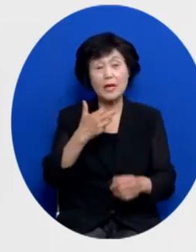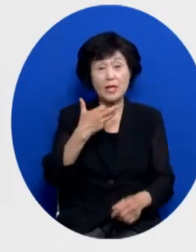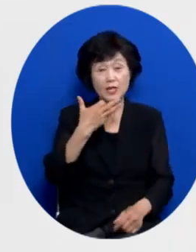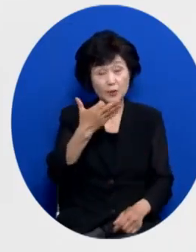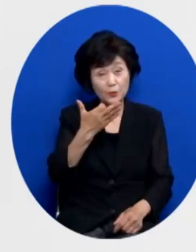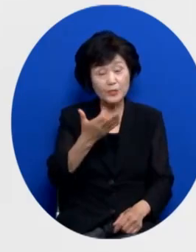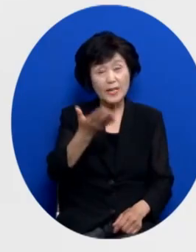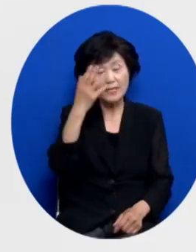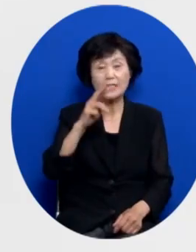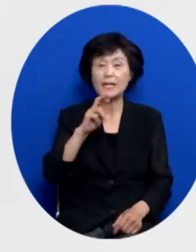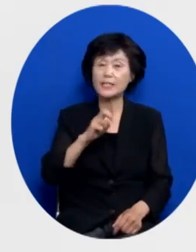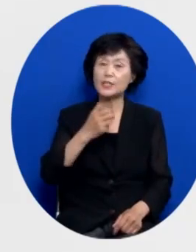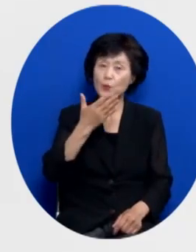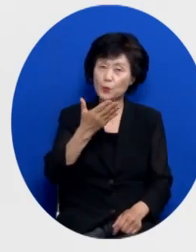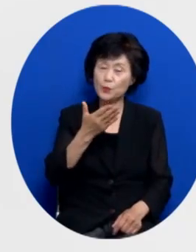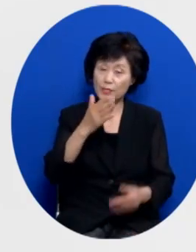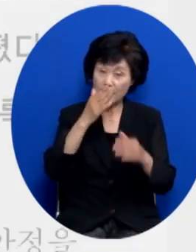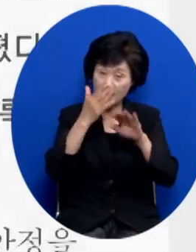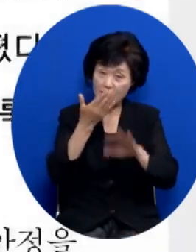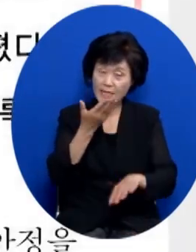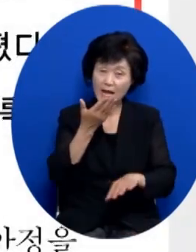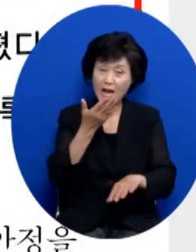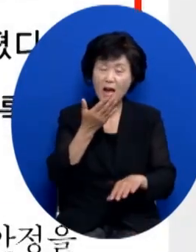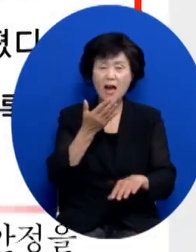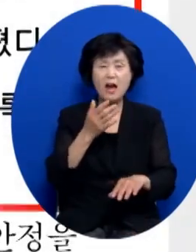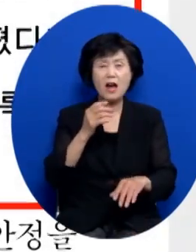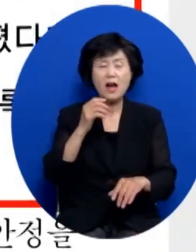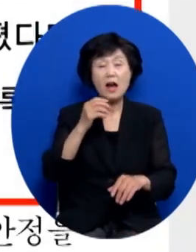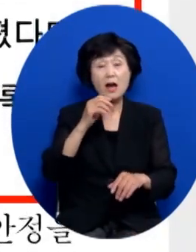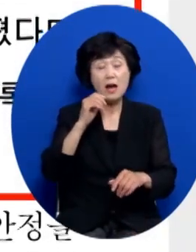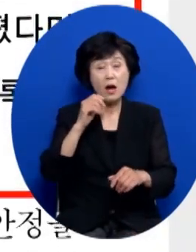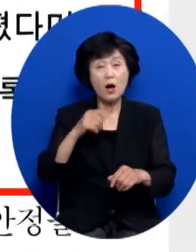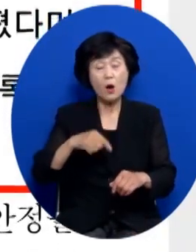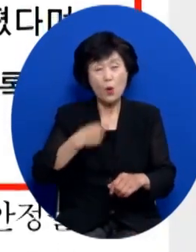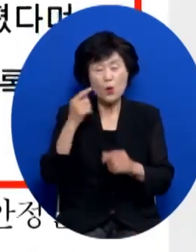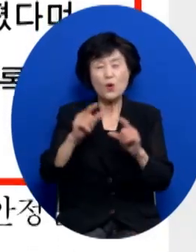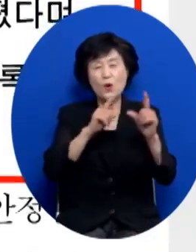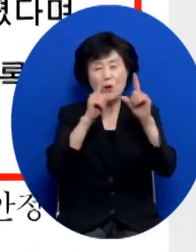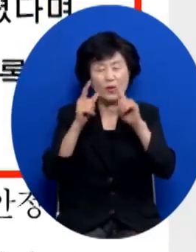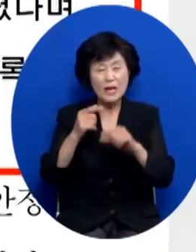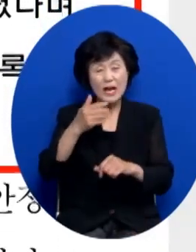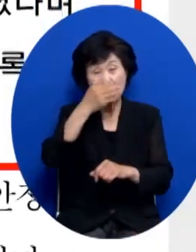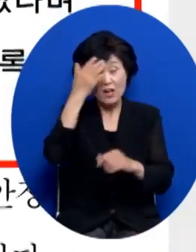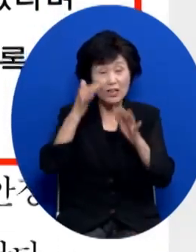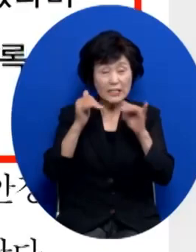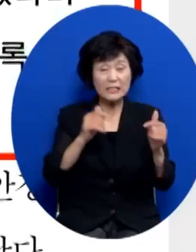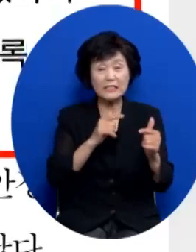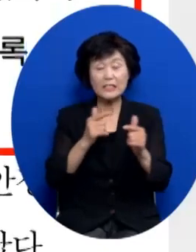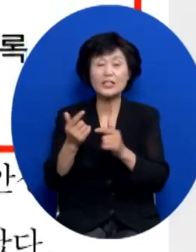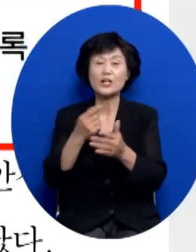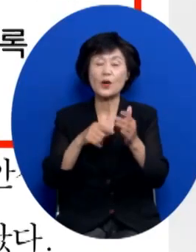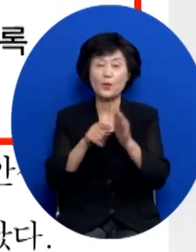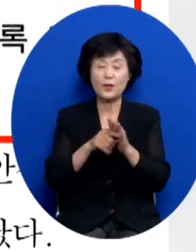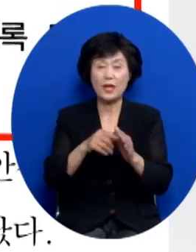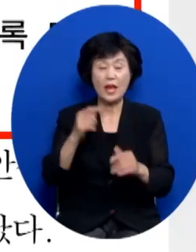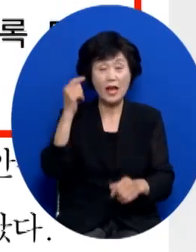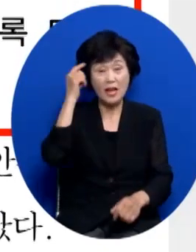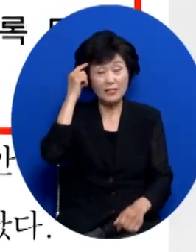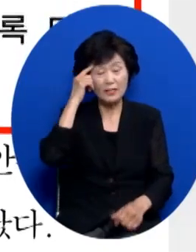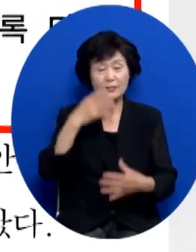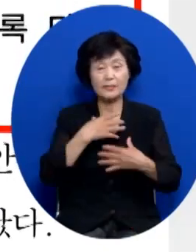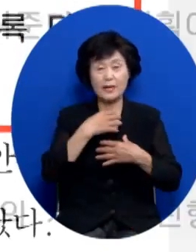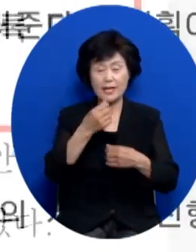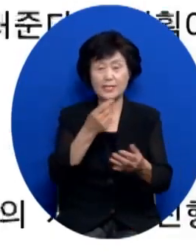이상 29세 이하 고립, 은둔 청년 500명에게 정서안정과 사회 적응을 도울 반려식물을 보급한다고